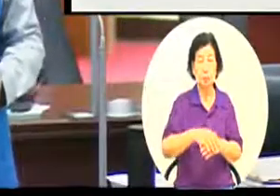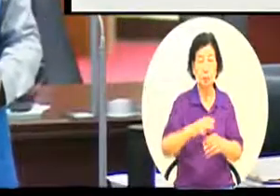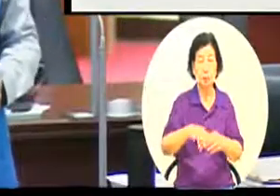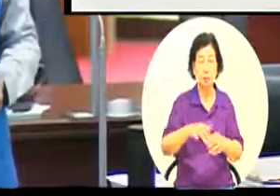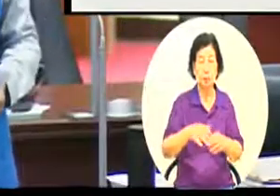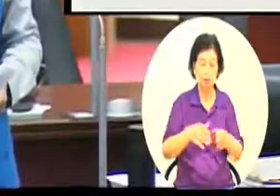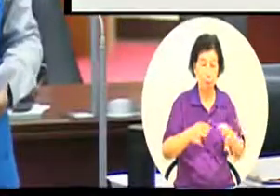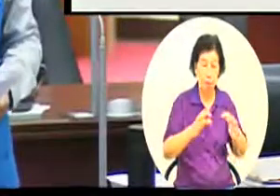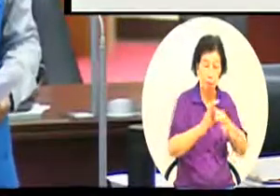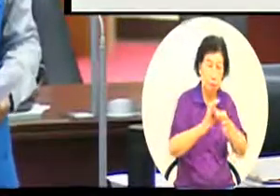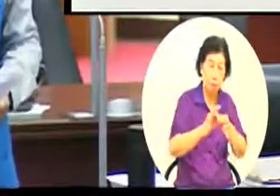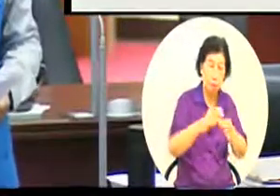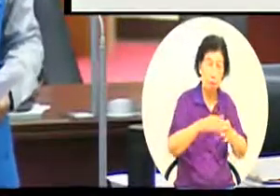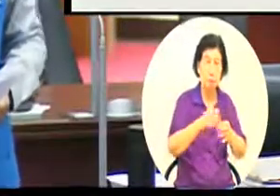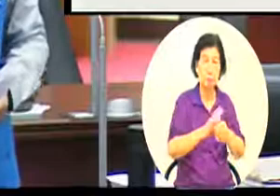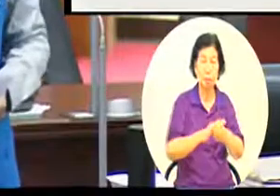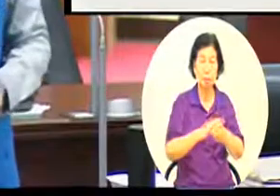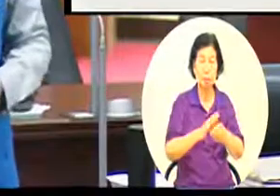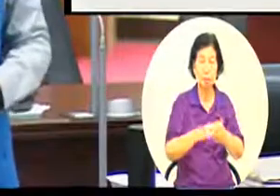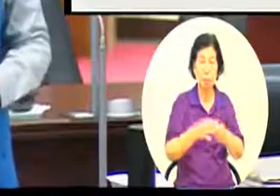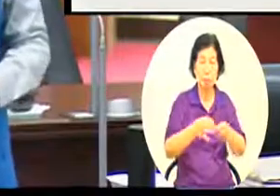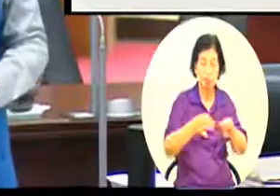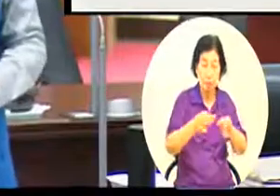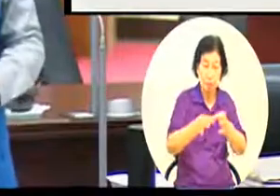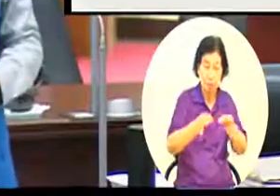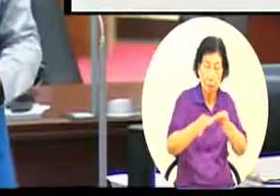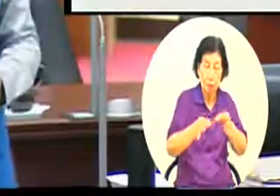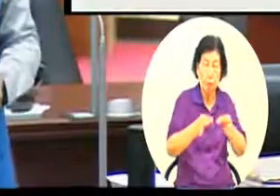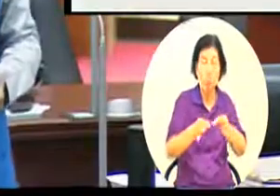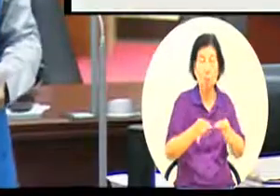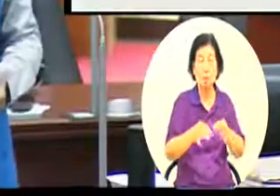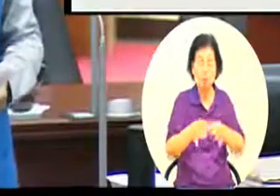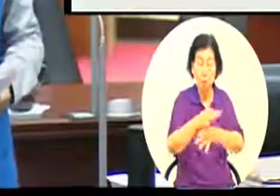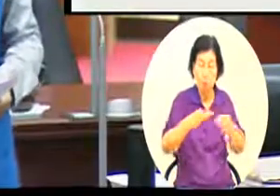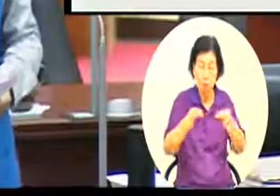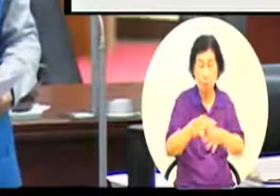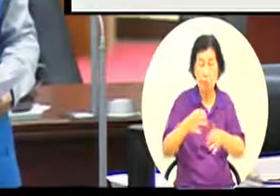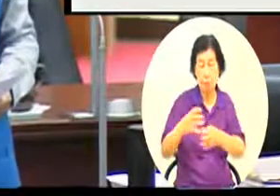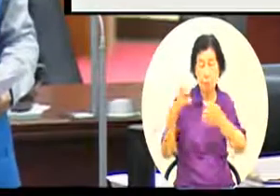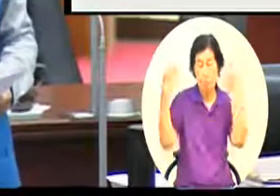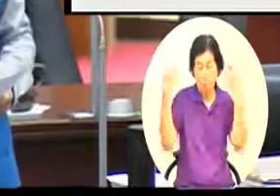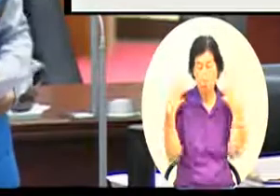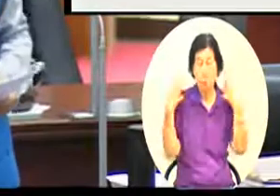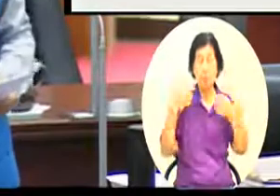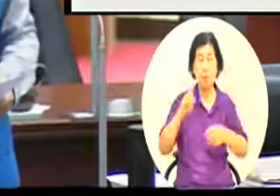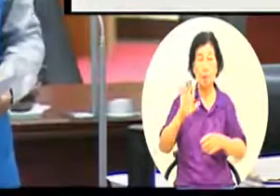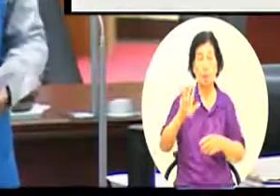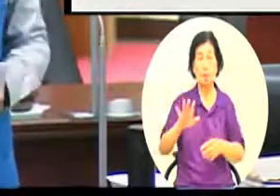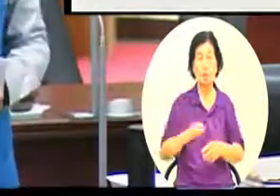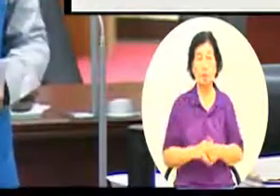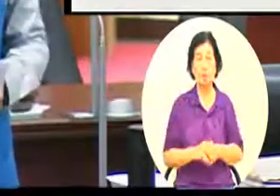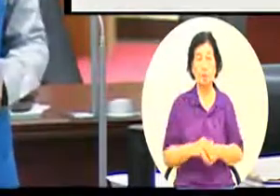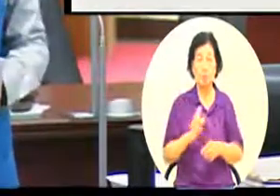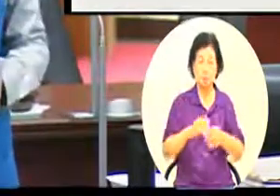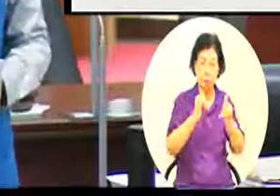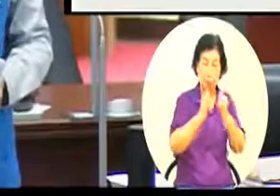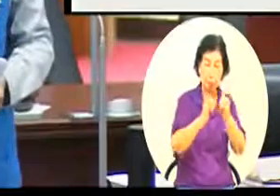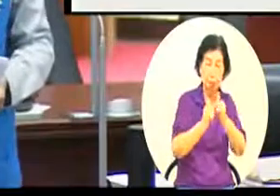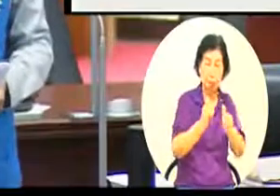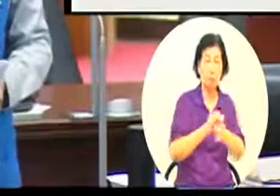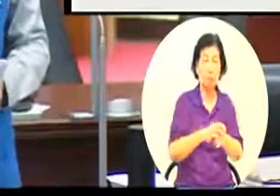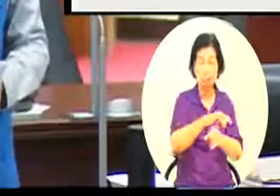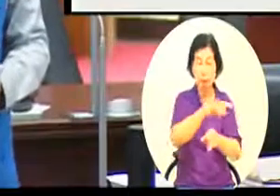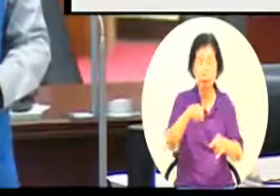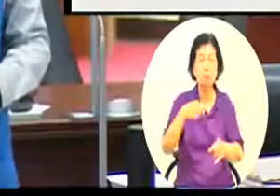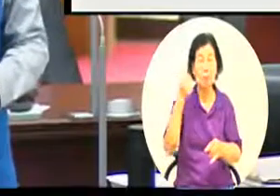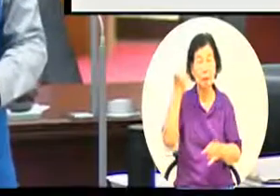的一个负担这是我们市民朋友所关心的。我想市民朋友比较喜欢想知道的，就